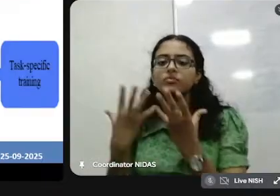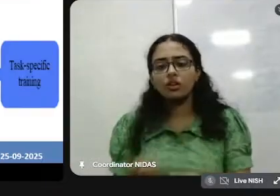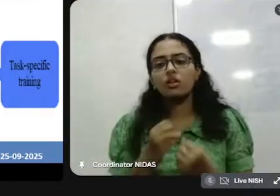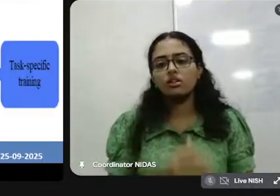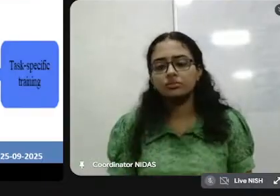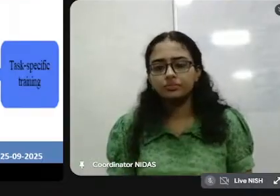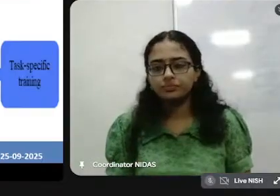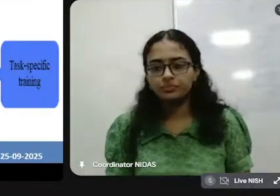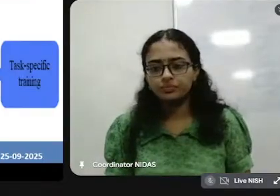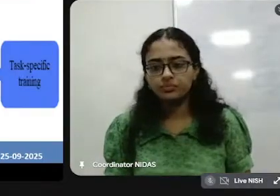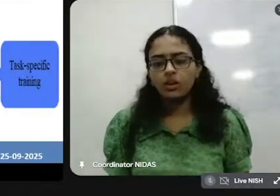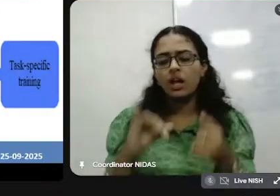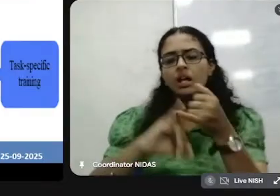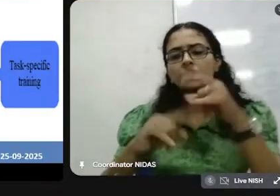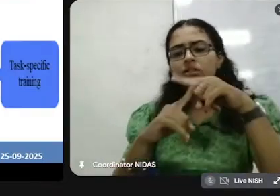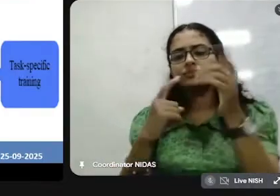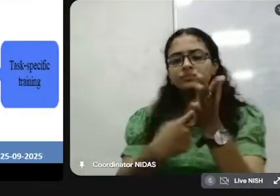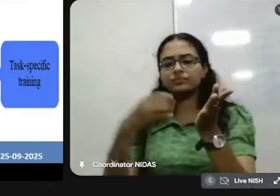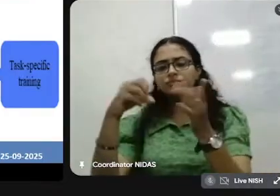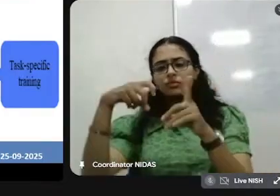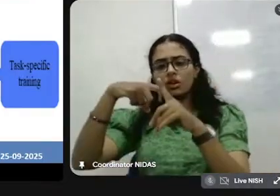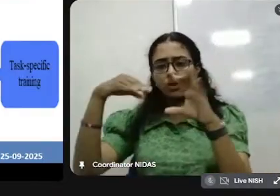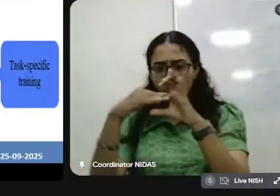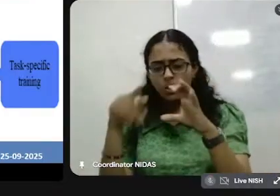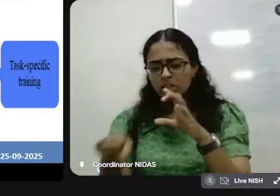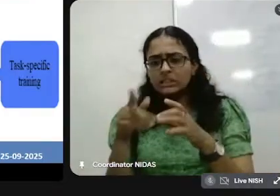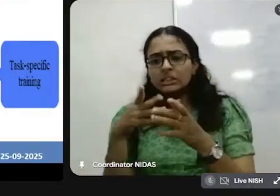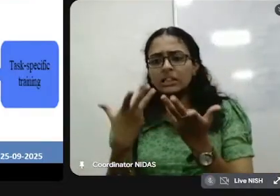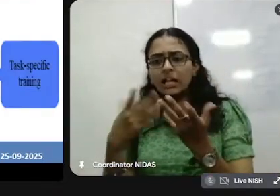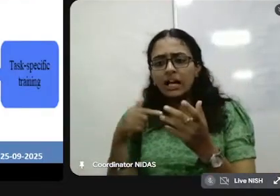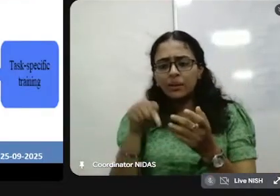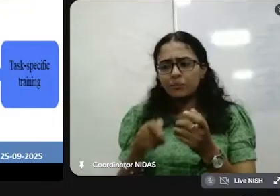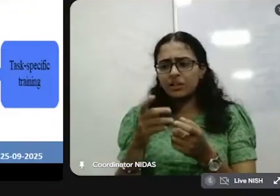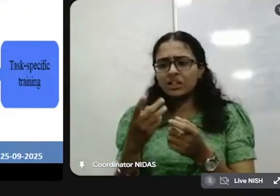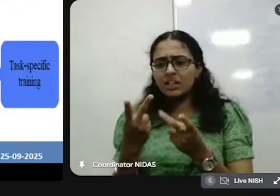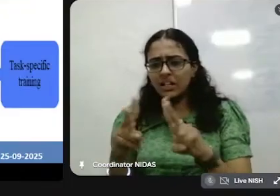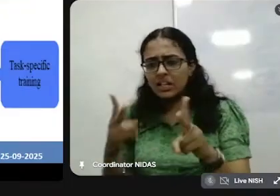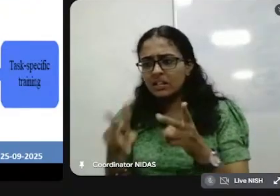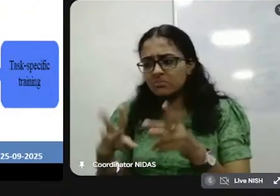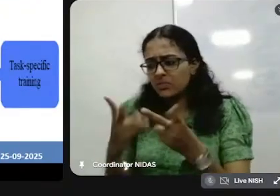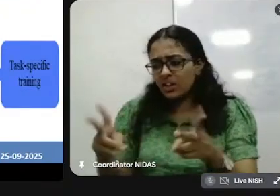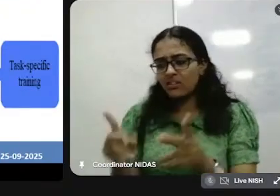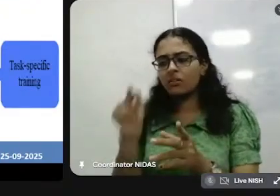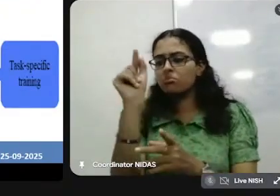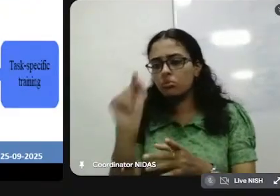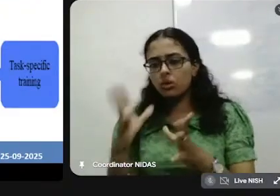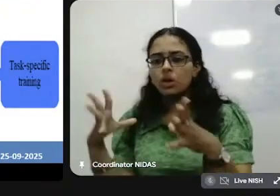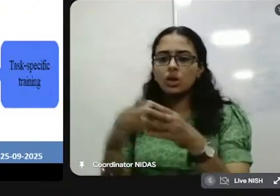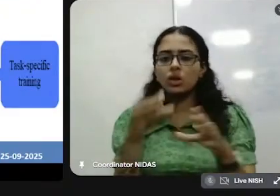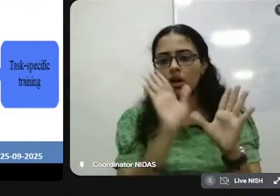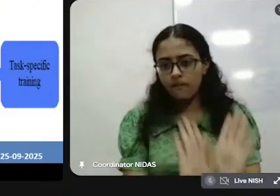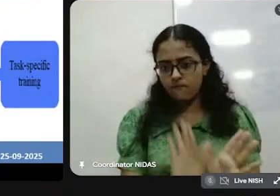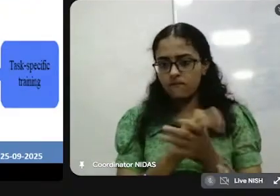പറയുന്നത്. ഇപ്പൊ സ്ട്രോക്കിന്റെ റീഹാബിലിറ്റേഷൻ എന്ന് ഉദ്ദേശിക്കുമ്പോൾ പല പ്രൊഫഷണൽസ് അവിടെ ഇൻവോൾവ് ആണ്. സ്പീച്ച്